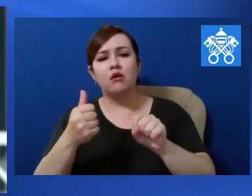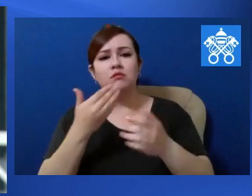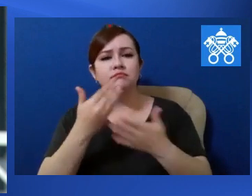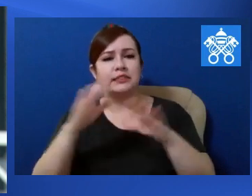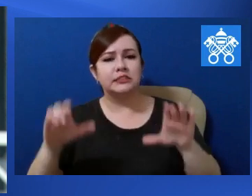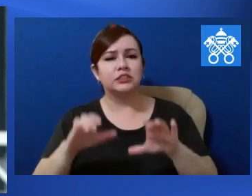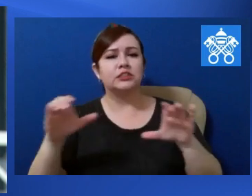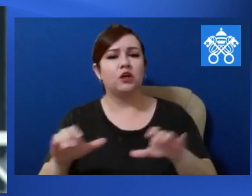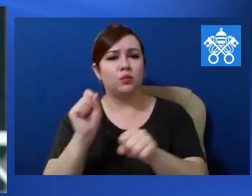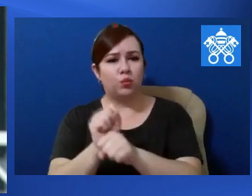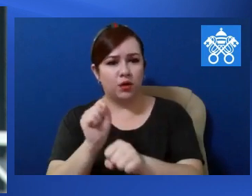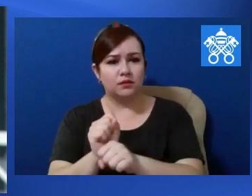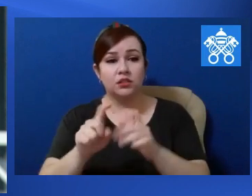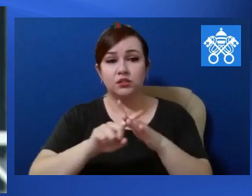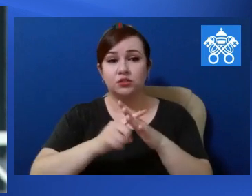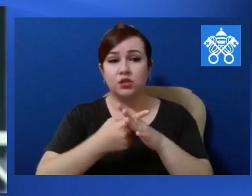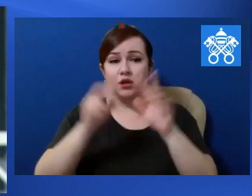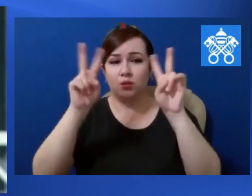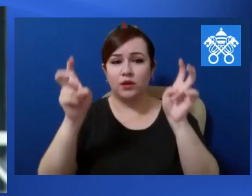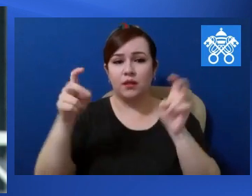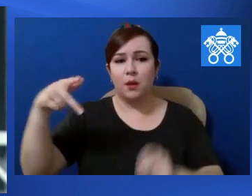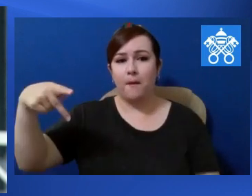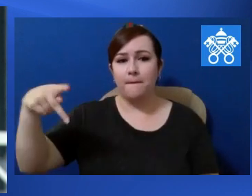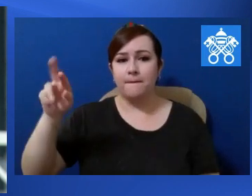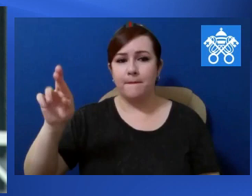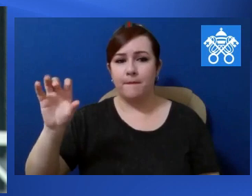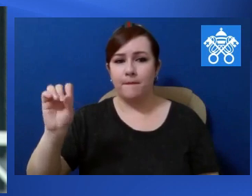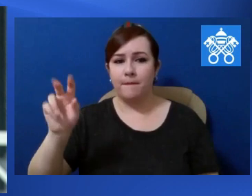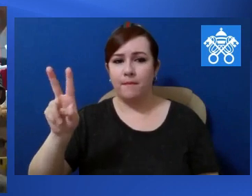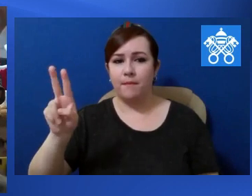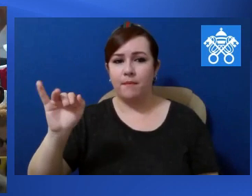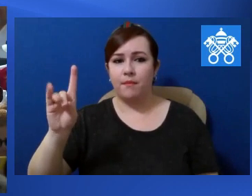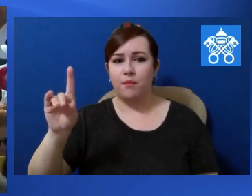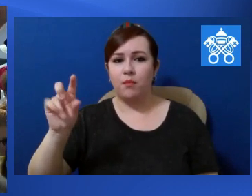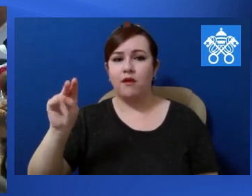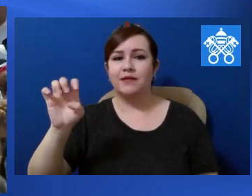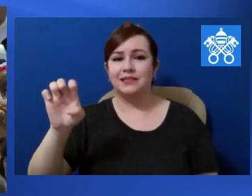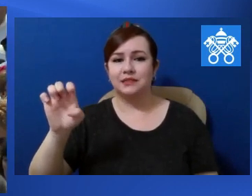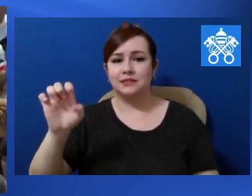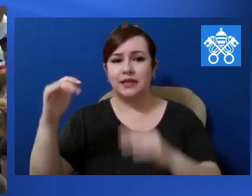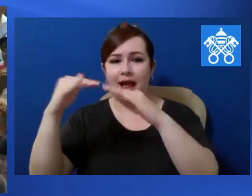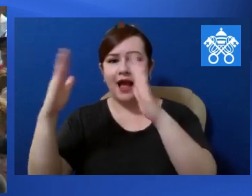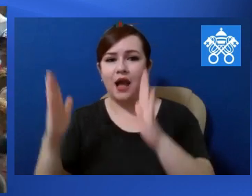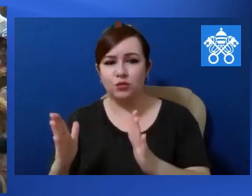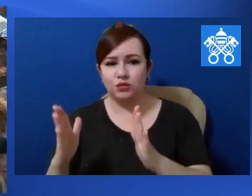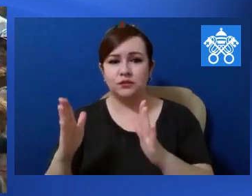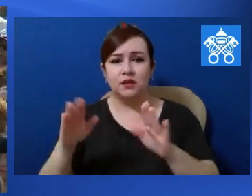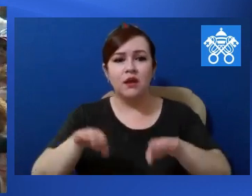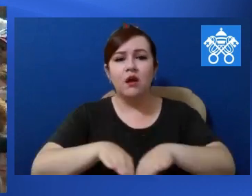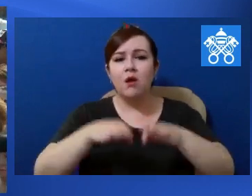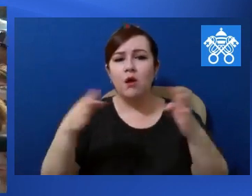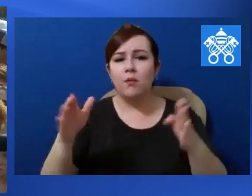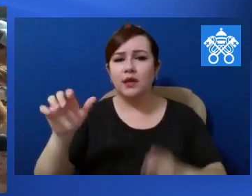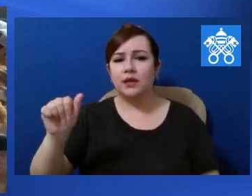fiduciosa che in qualsiasi situazione. Dear brothers and sisters, good morning. In this series